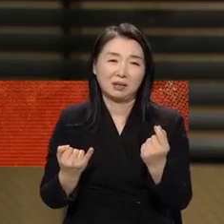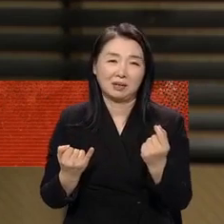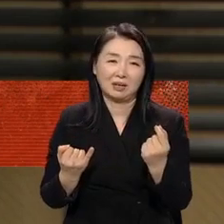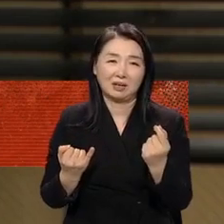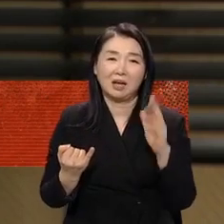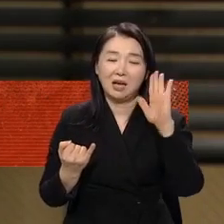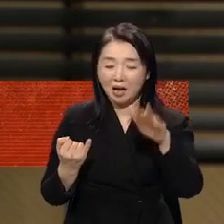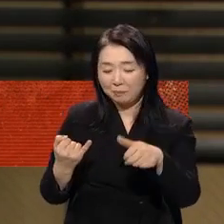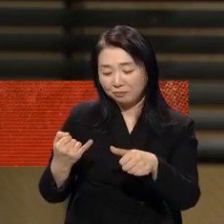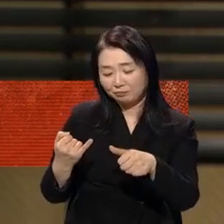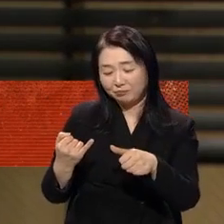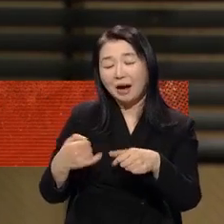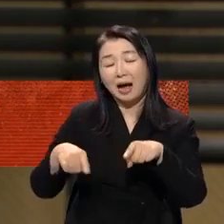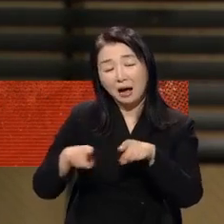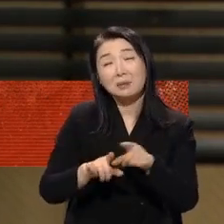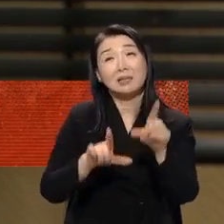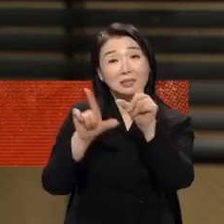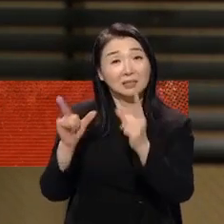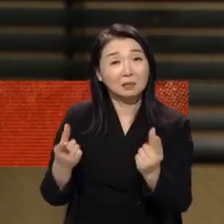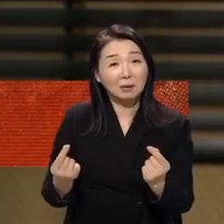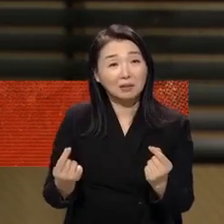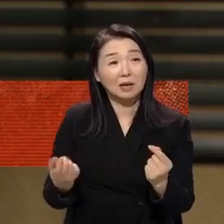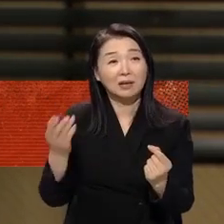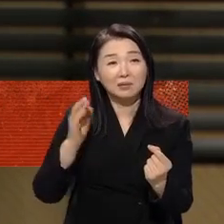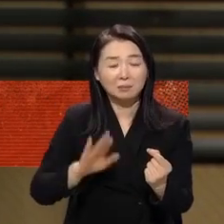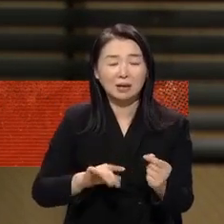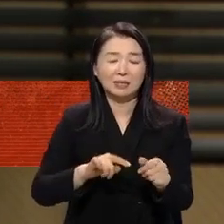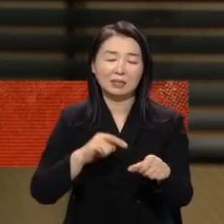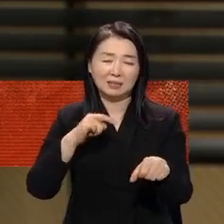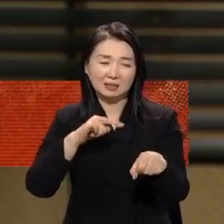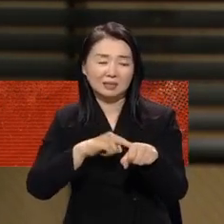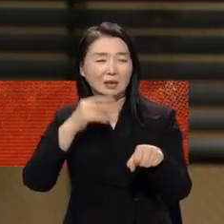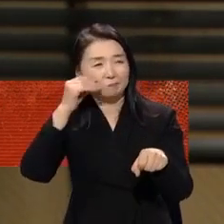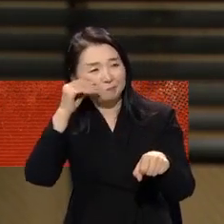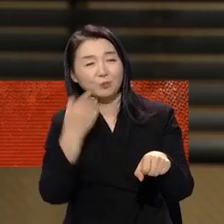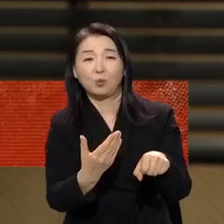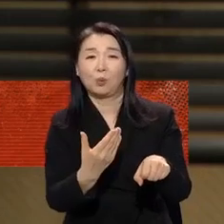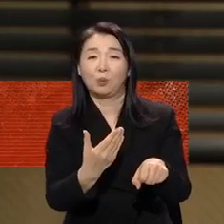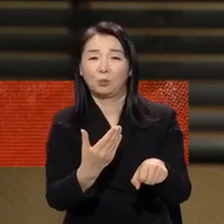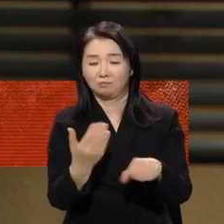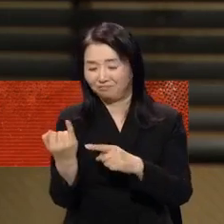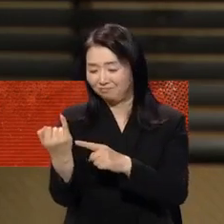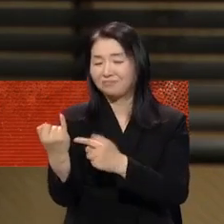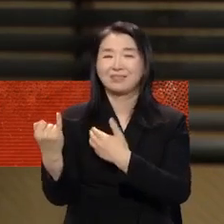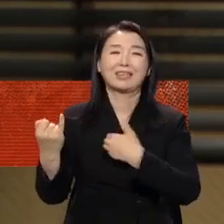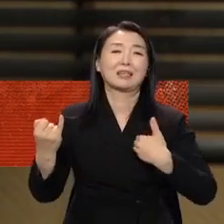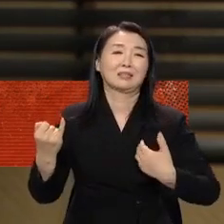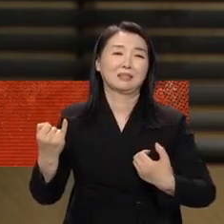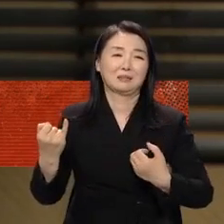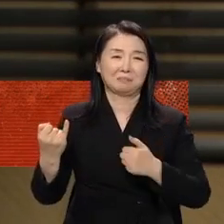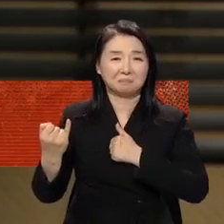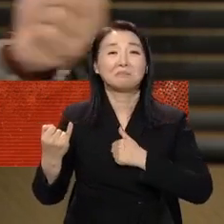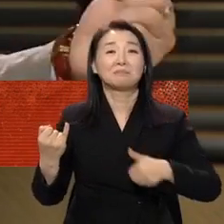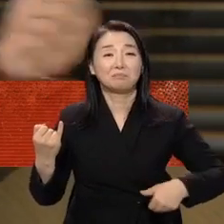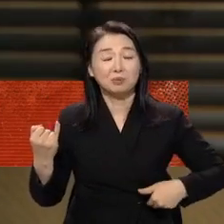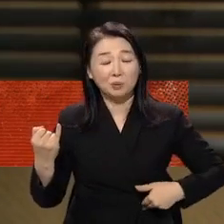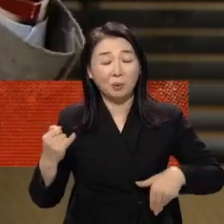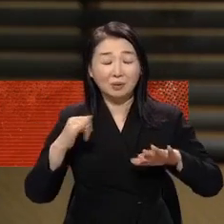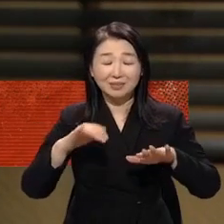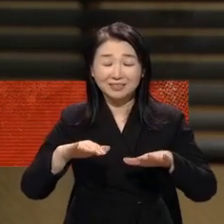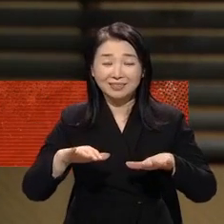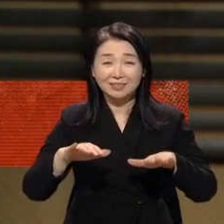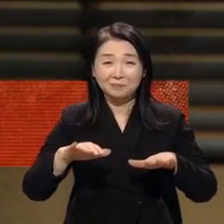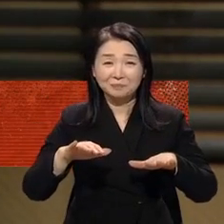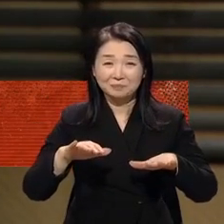분과 시간을 보낼 것이고 하겠지만 시간을 좀 주시고 그리고 좀 자신감을 가지셨으면 좋겠어요 그걸 지금 지금 안내하고 문자를 전화